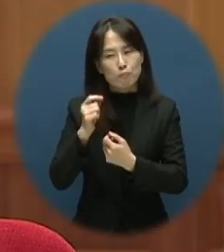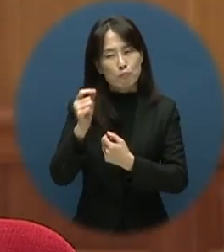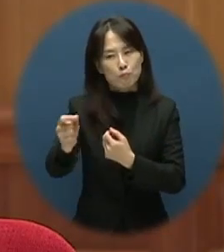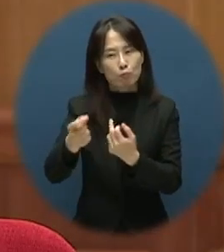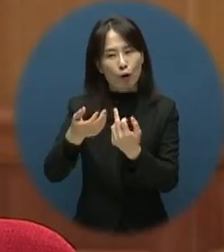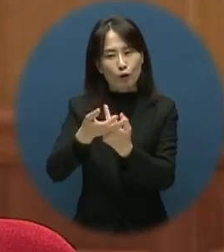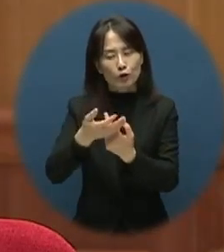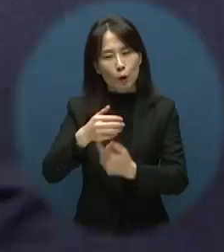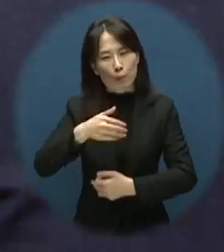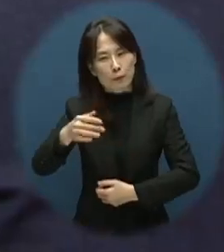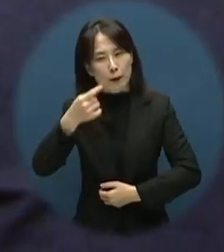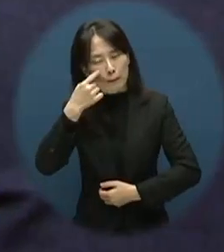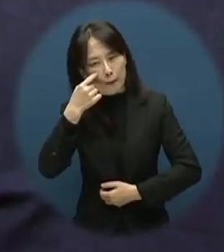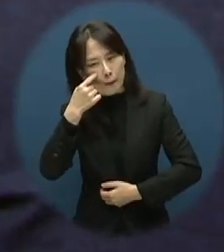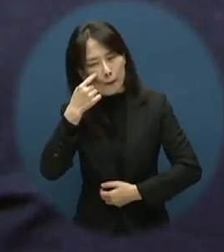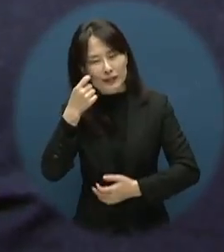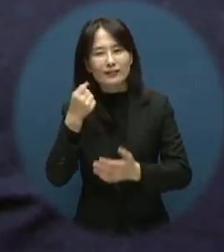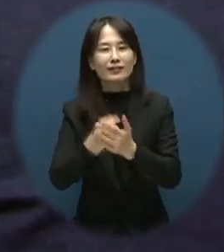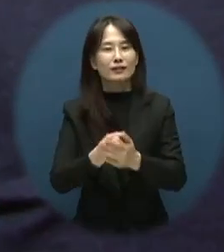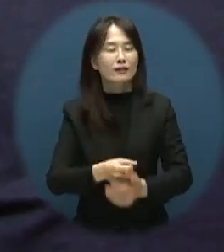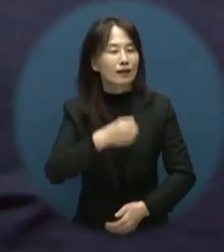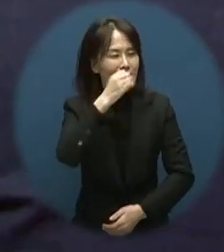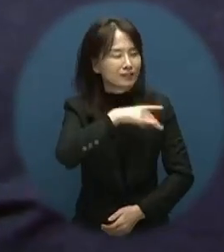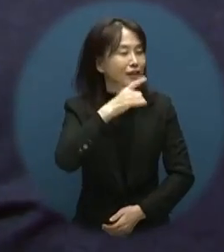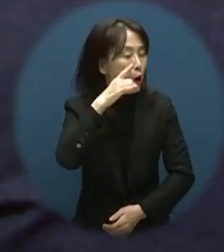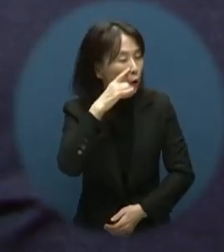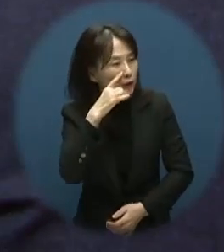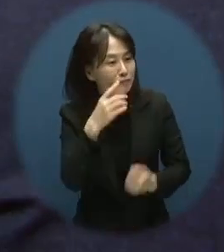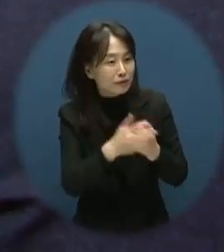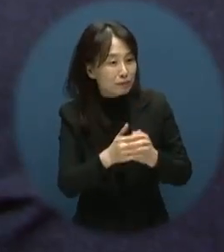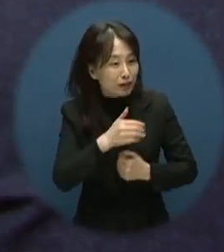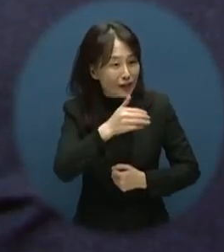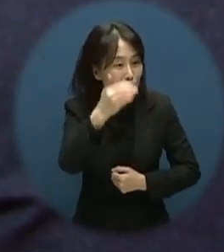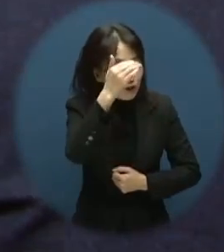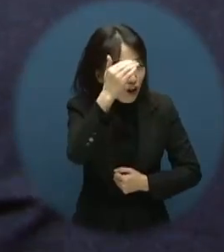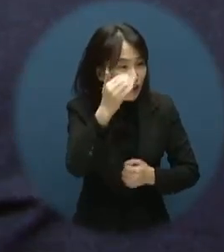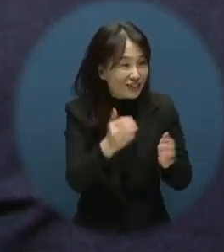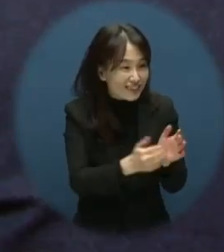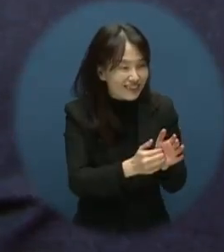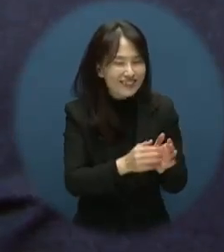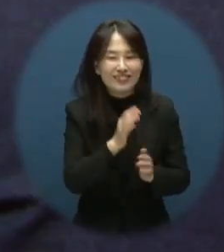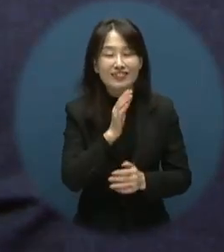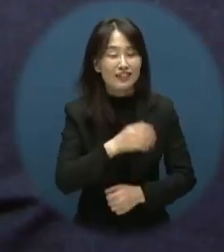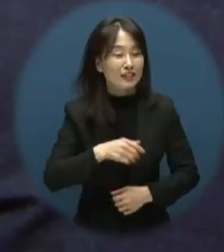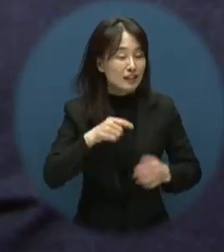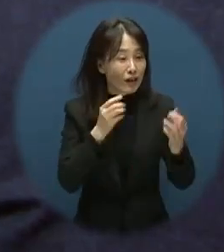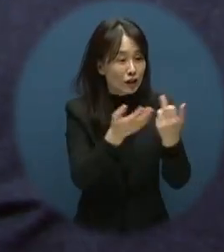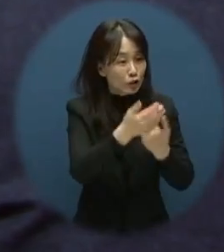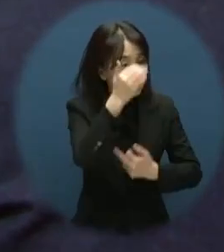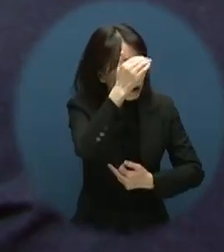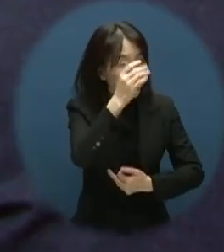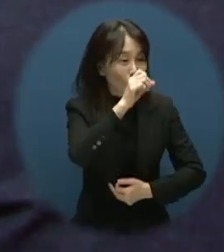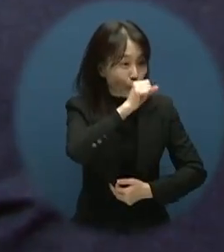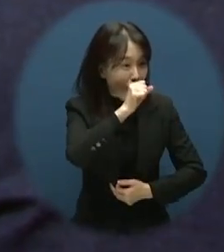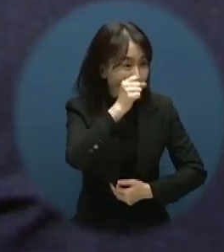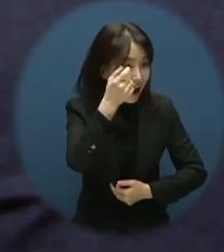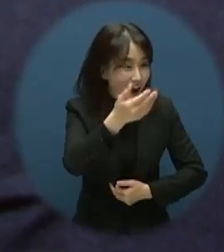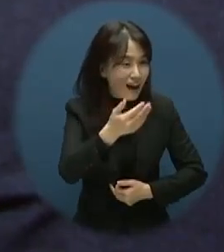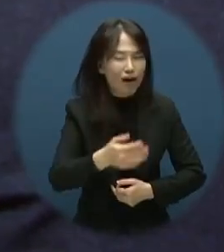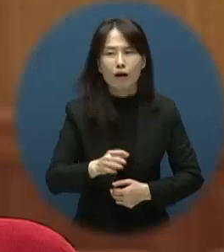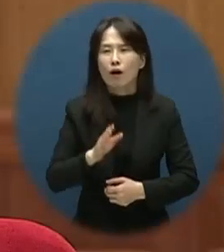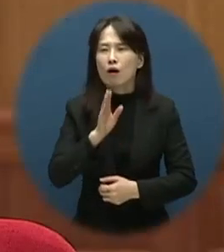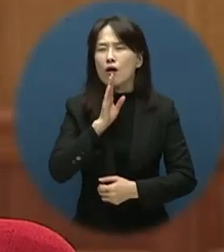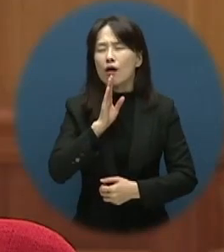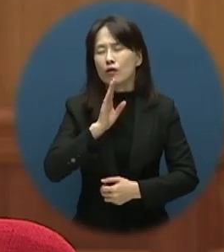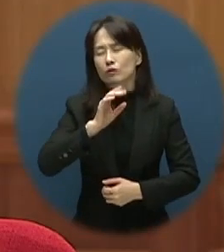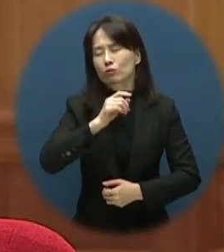섬 한번 가보자. 단순한 호기심으로 찍은 거군요. 갔더니 좋았어요? 아, 되게 좋았어요.